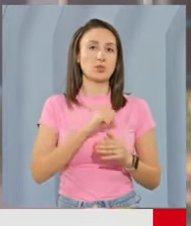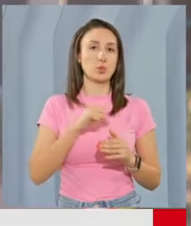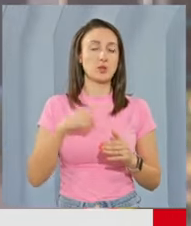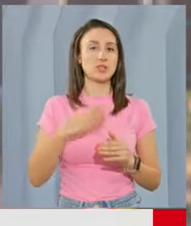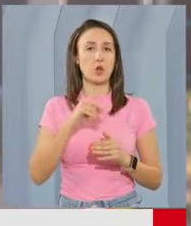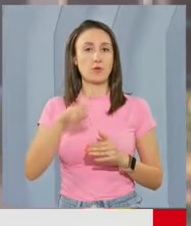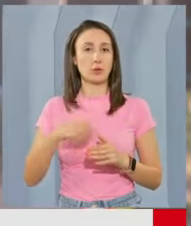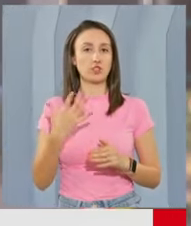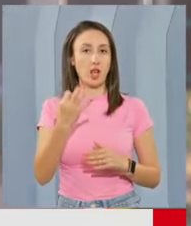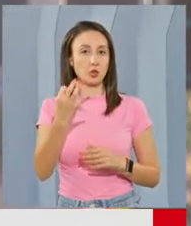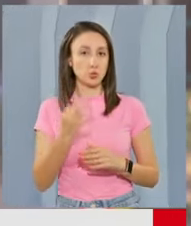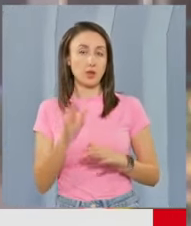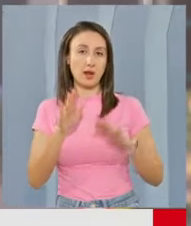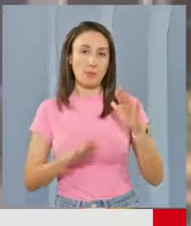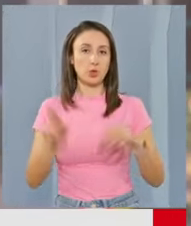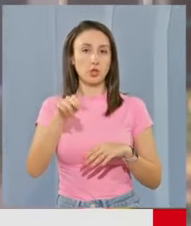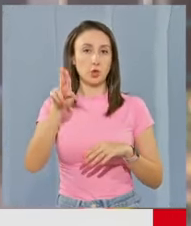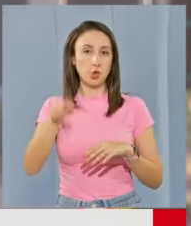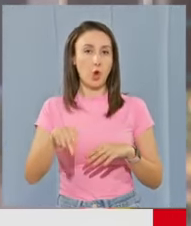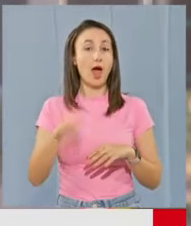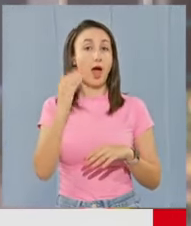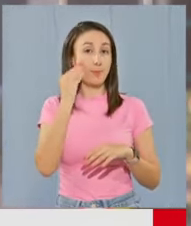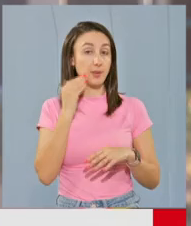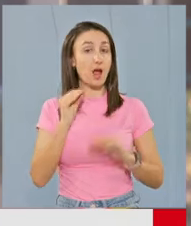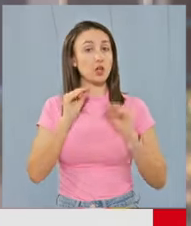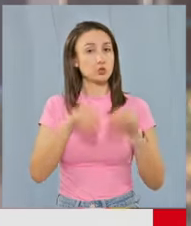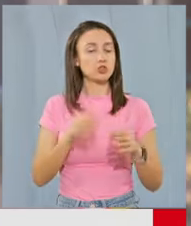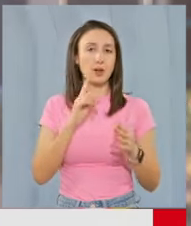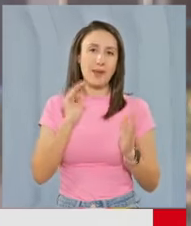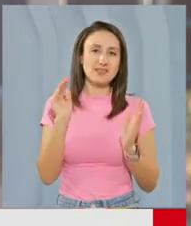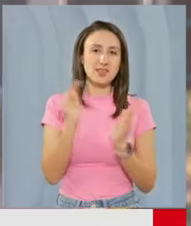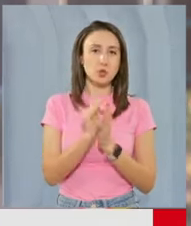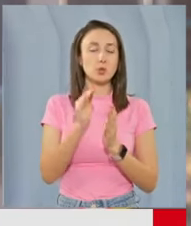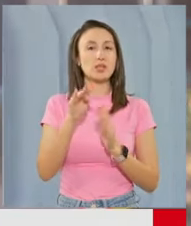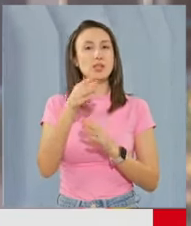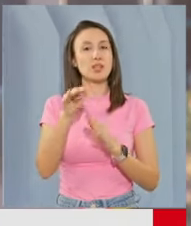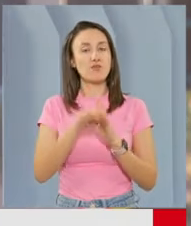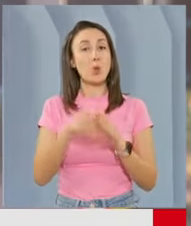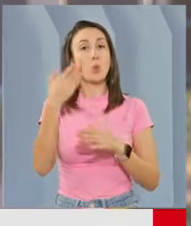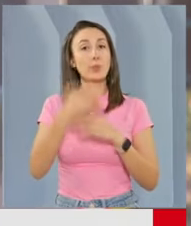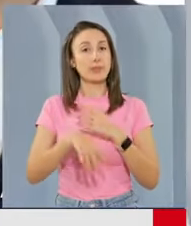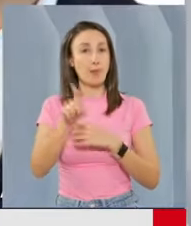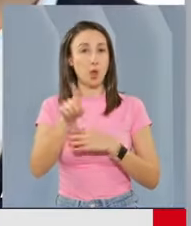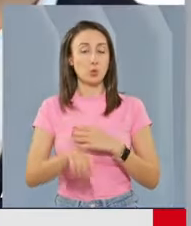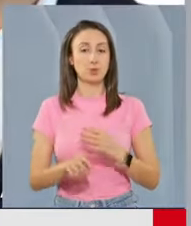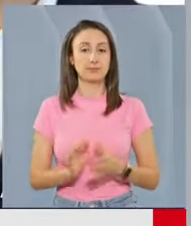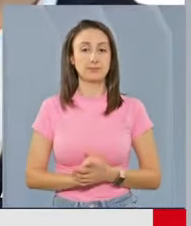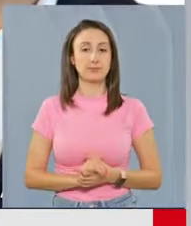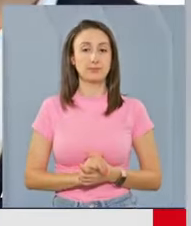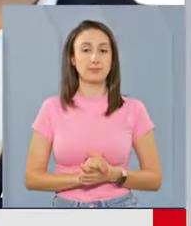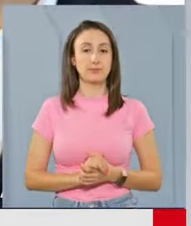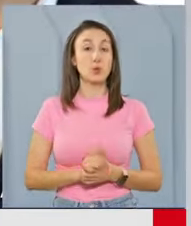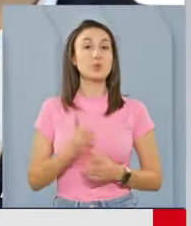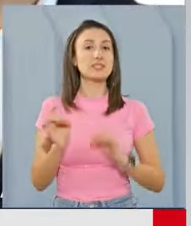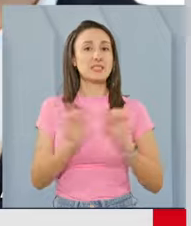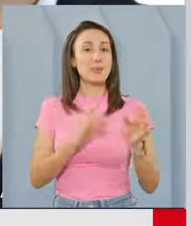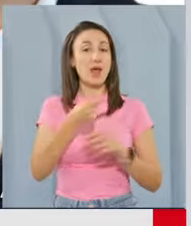cu 0,5% în raport cu dolarul american ajungând la cel mai scăzut nivel din ultima lună un